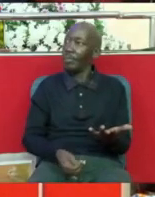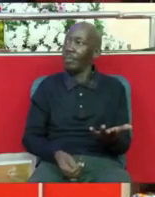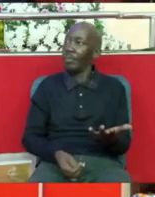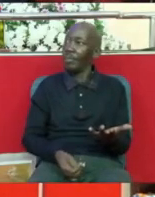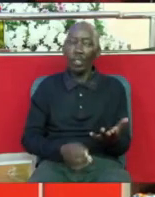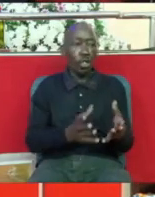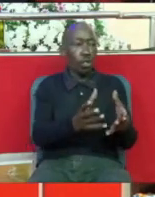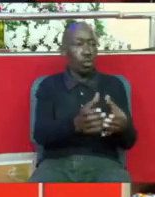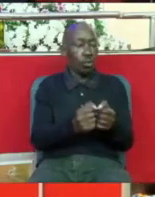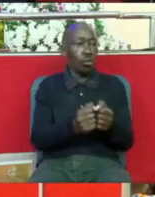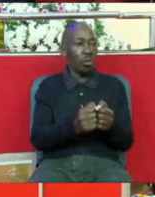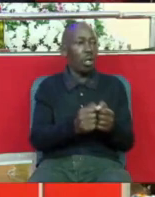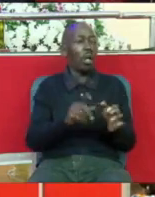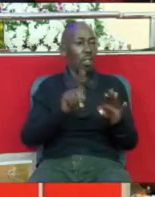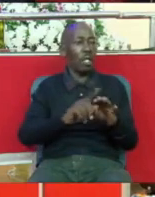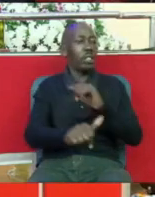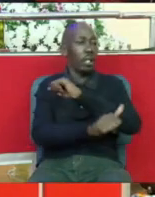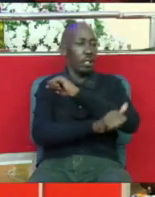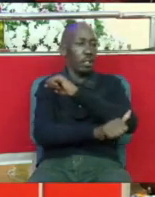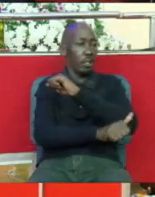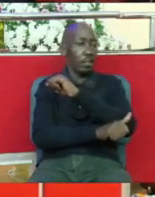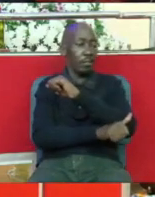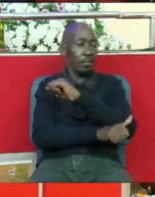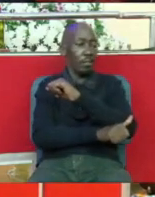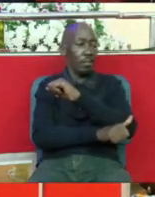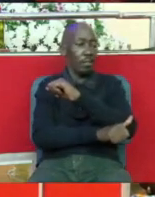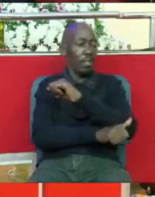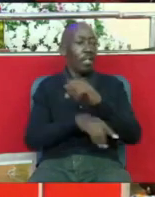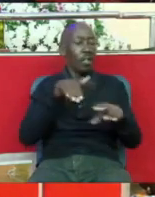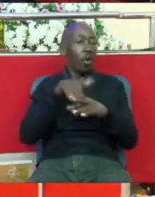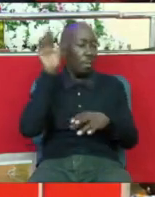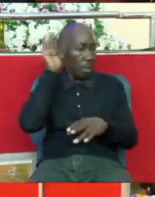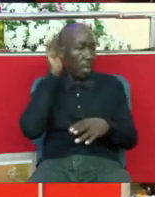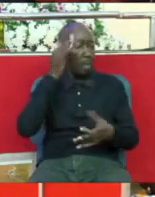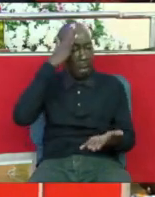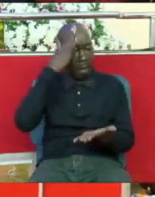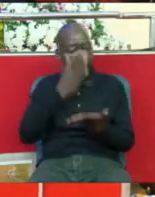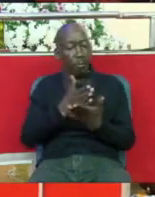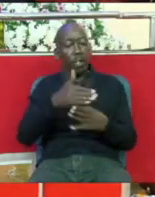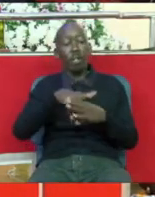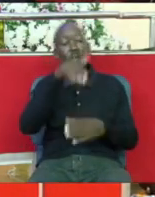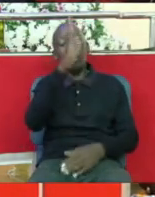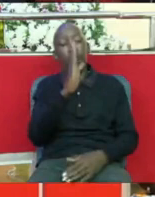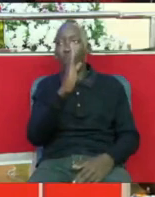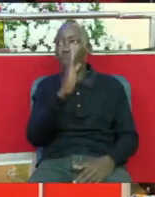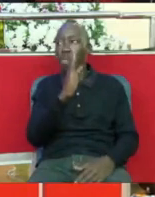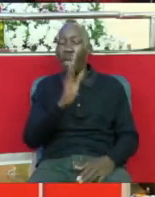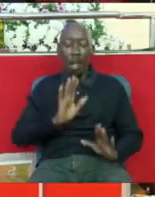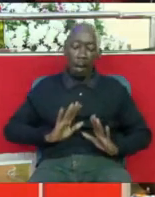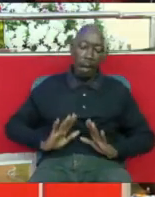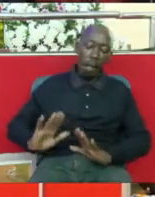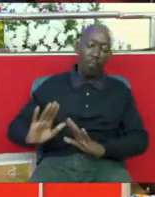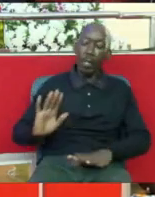They took that risk. Wakachukua hatua hiyo. In obedience. Katika utiifu. Believe in God. Muamini Mungu. Leaving